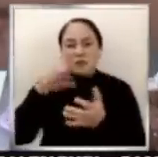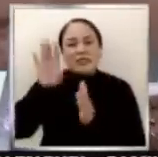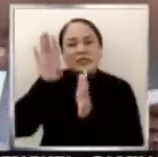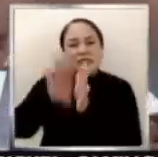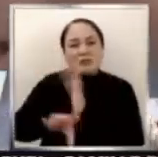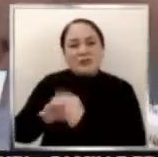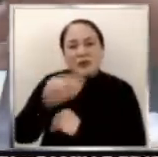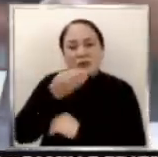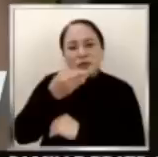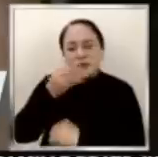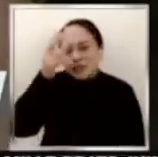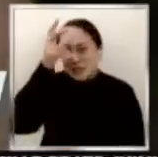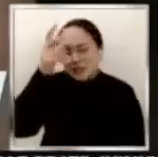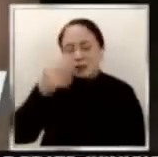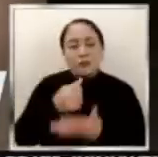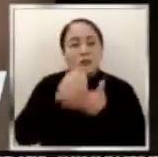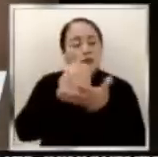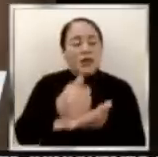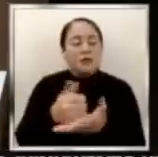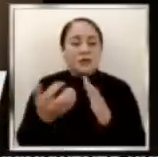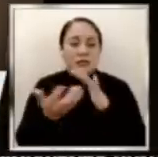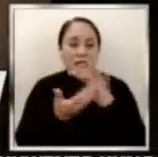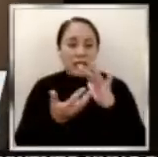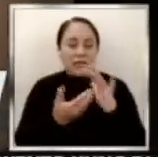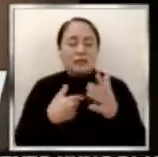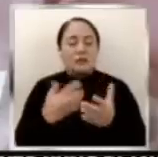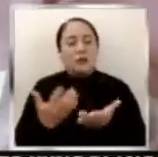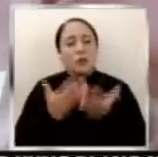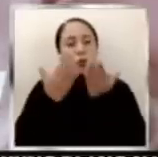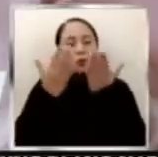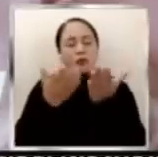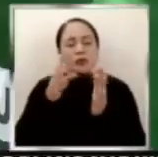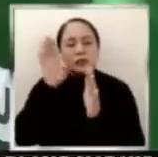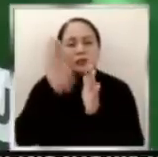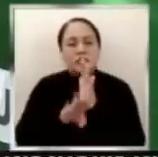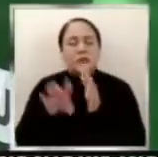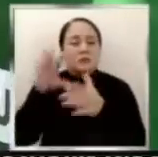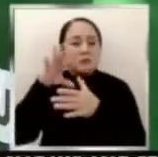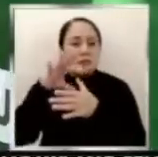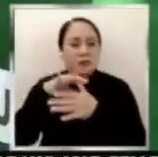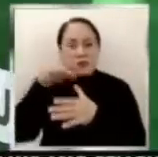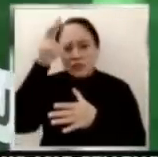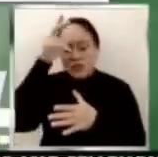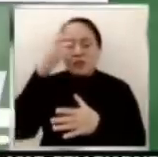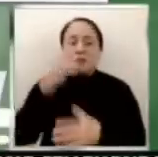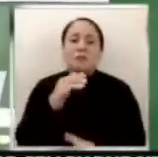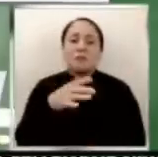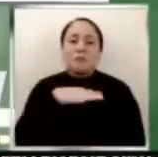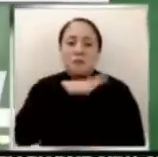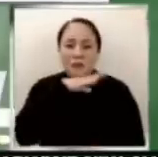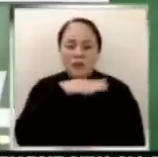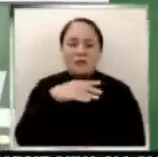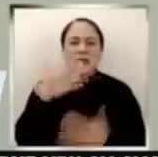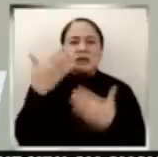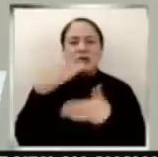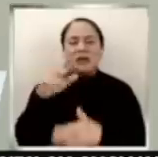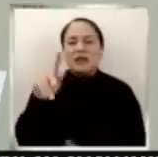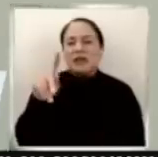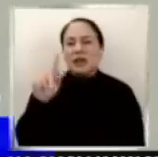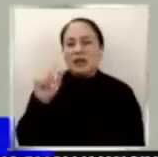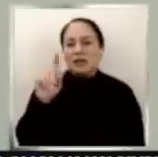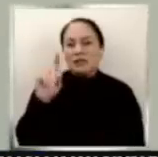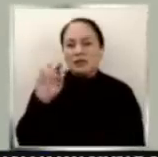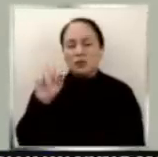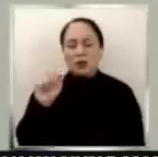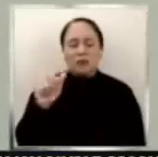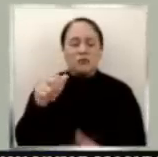tulong naman sa mga mamimili, mag-aalok na rin na mas murang karne ng manok pati baboy pero limitado sa mga Kadiwa store lang. Pag diretso